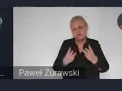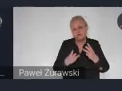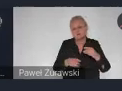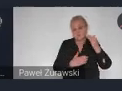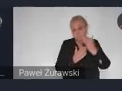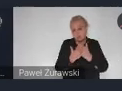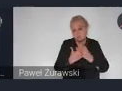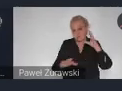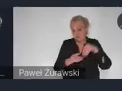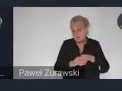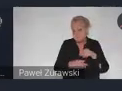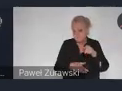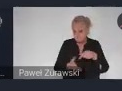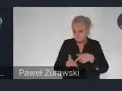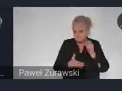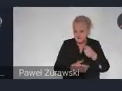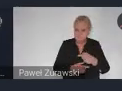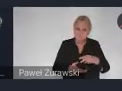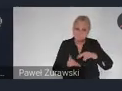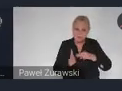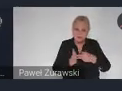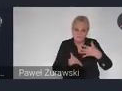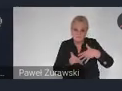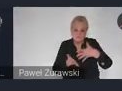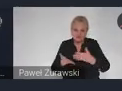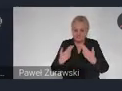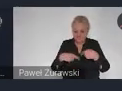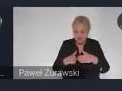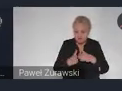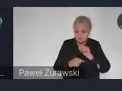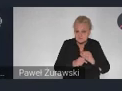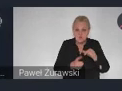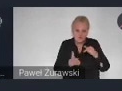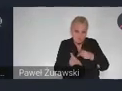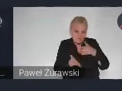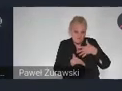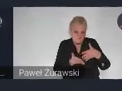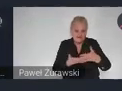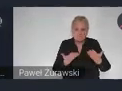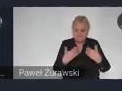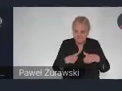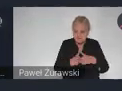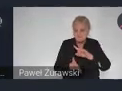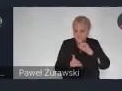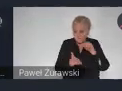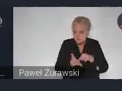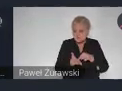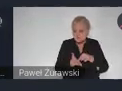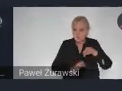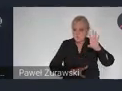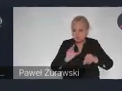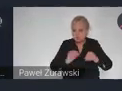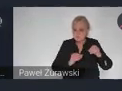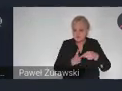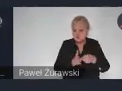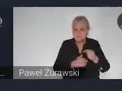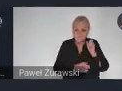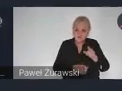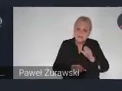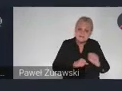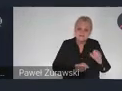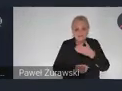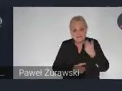programu który przewiduje wydatki majątkowe czy ten wydatek majątkowy Właśnie się w budżecie pojawia